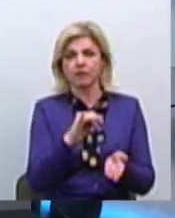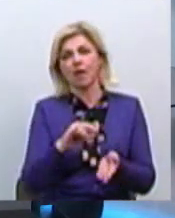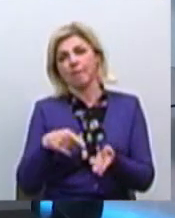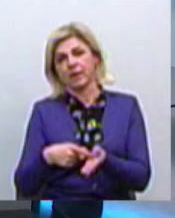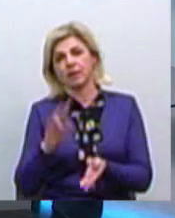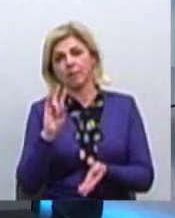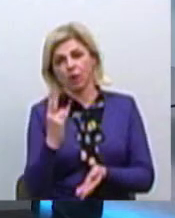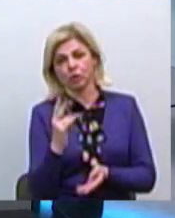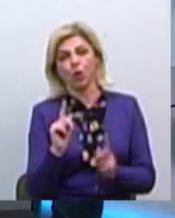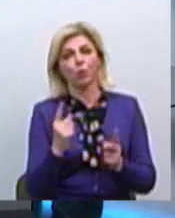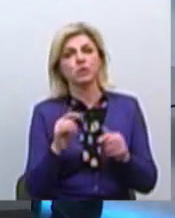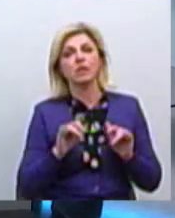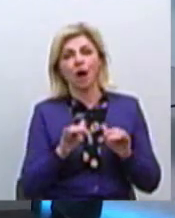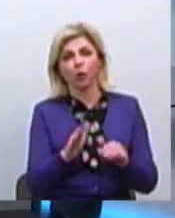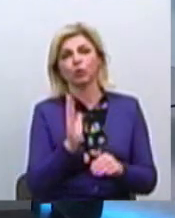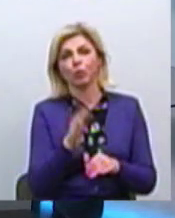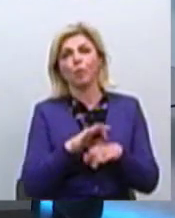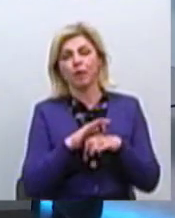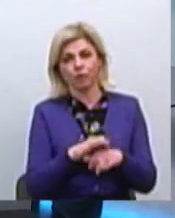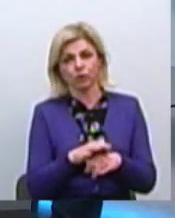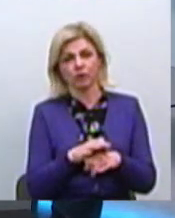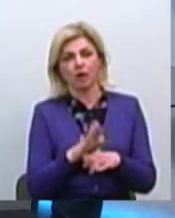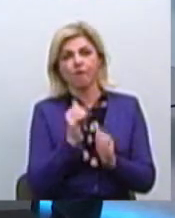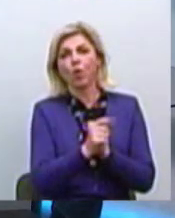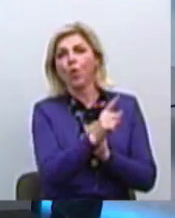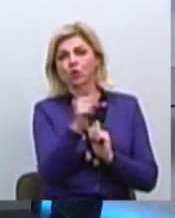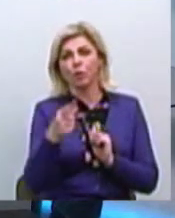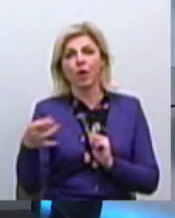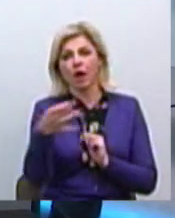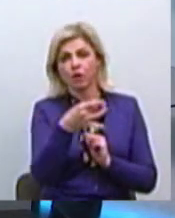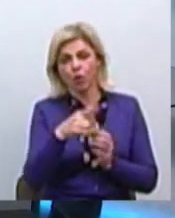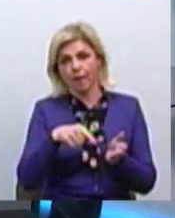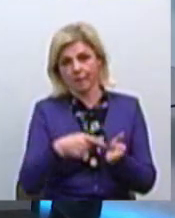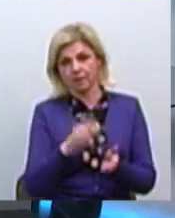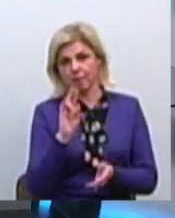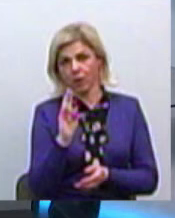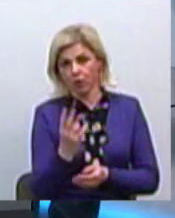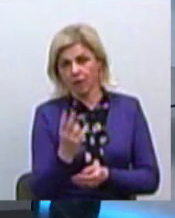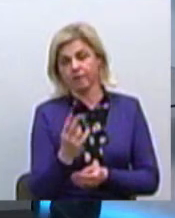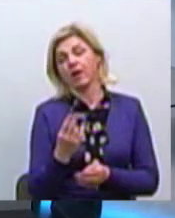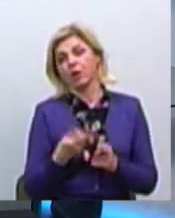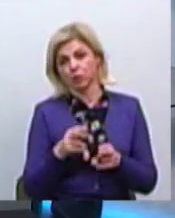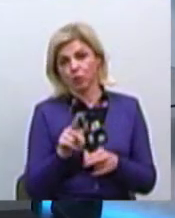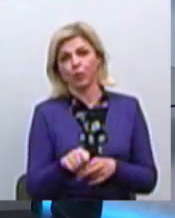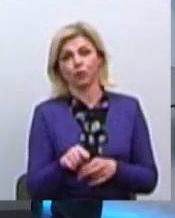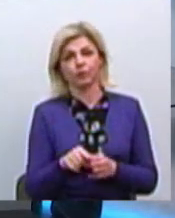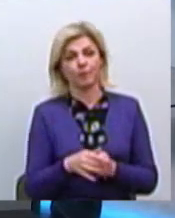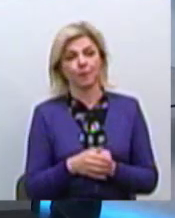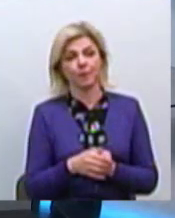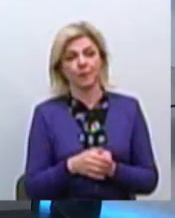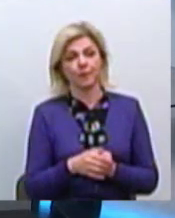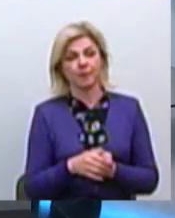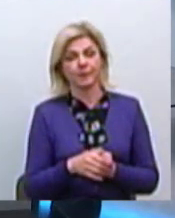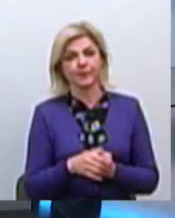Миколаєва, тому що заходи у нас будуть проводитись в кожному районі міста Миколаєва. От. І, ну, і